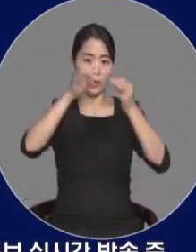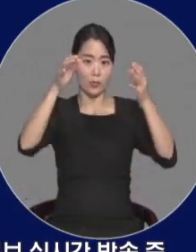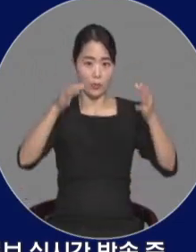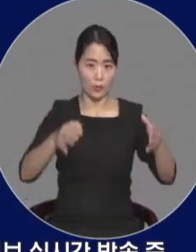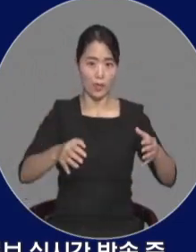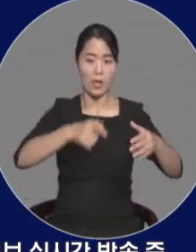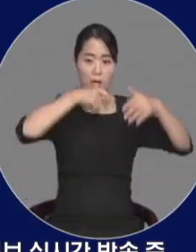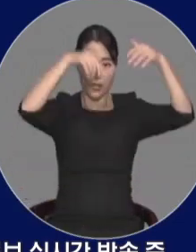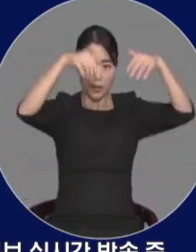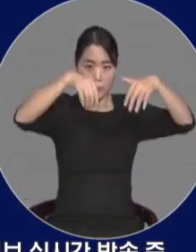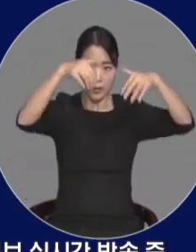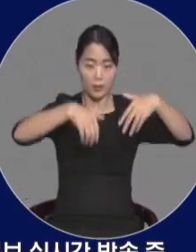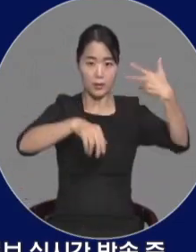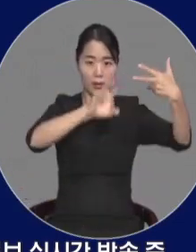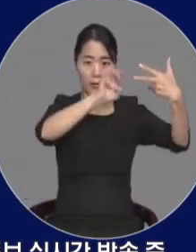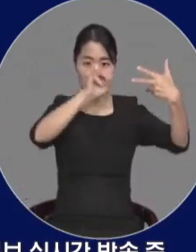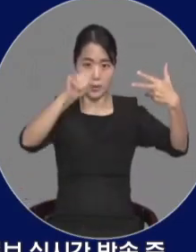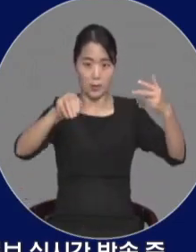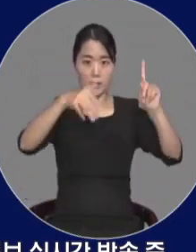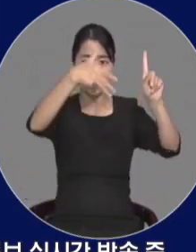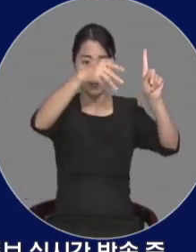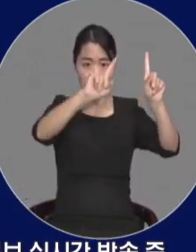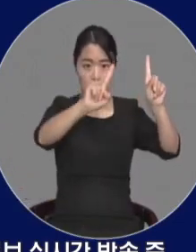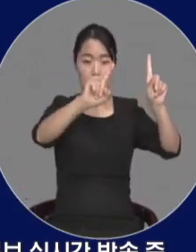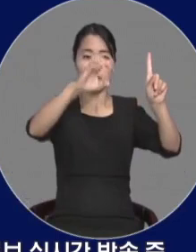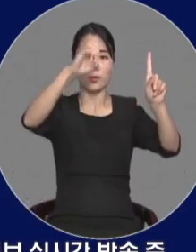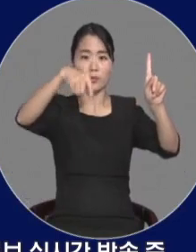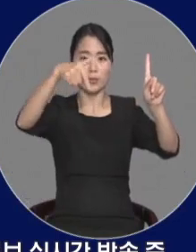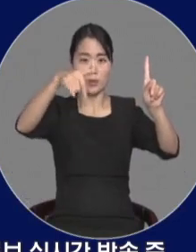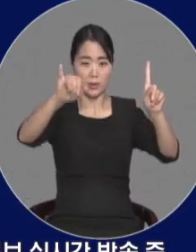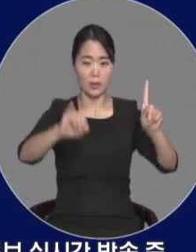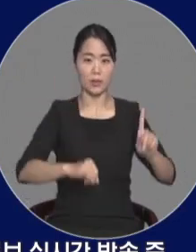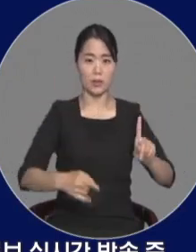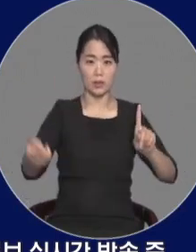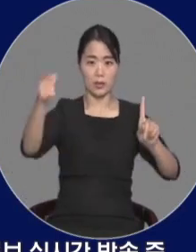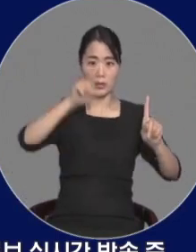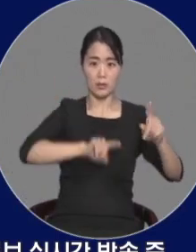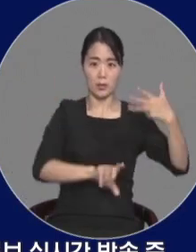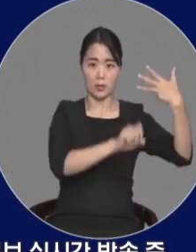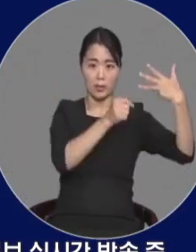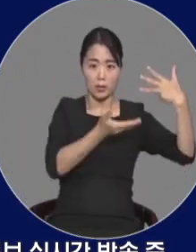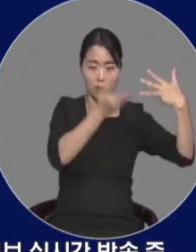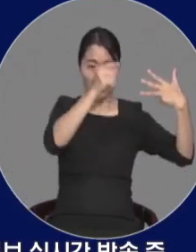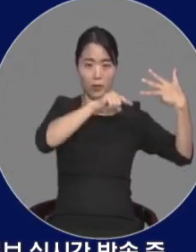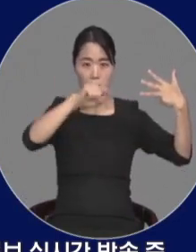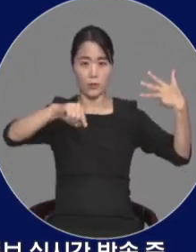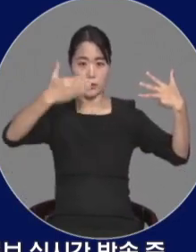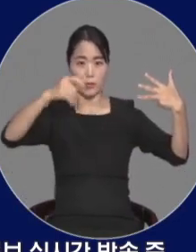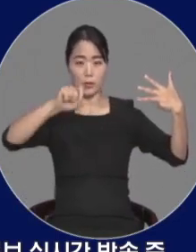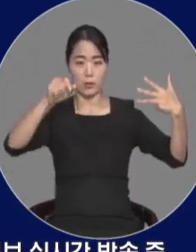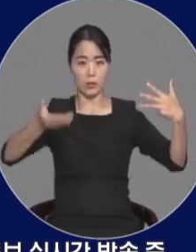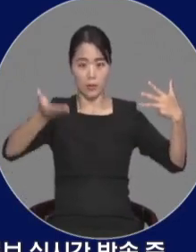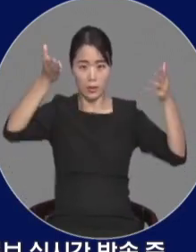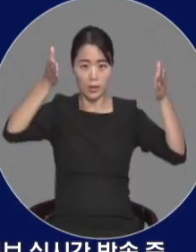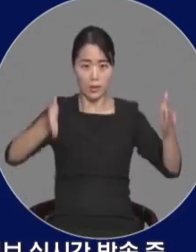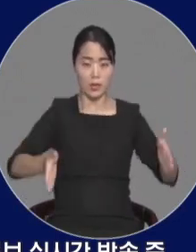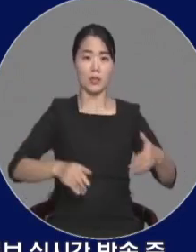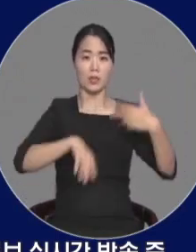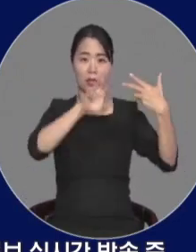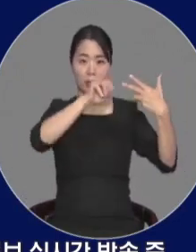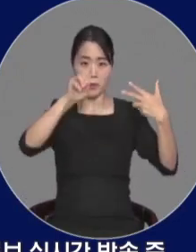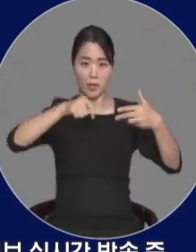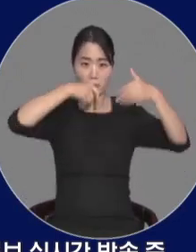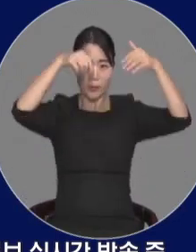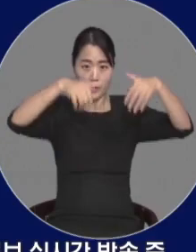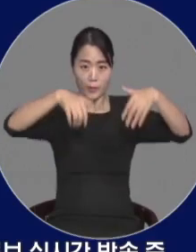한 달을 장마철 또는 1차 우기, 8월 초부터 9월 초 사이 다시 7mm 이상의 강수량이 유지되는 두 번째